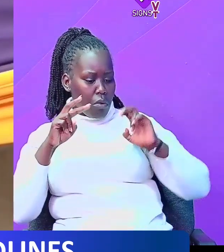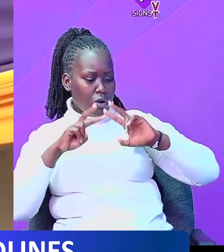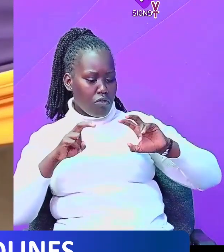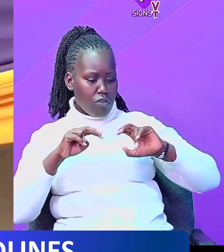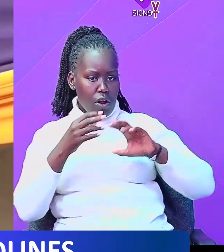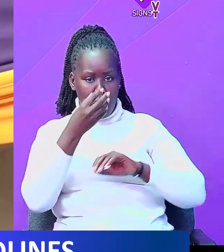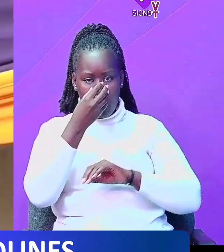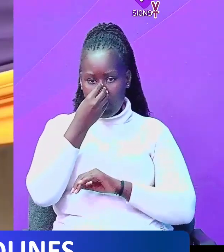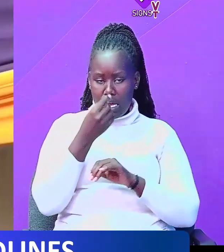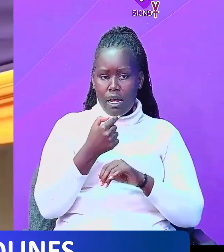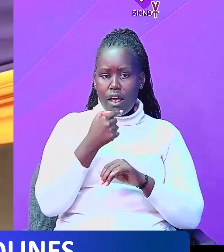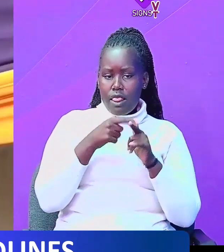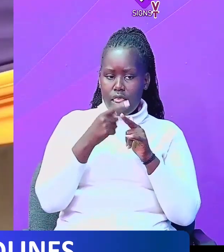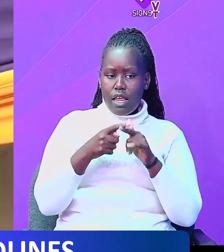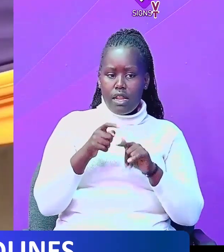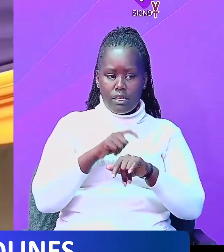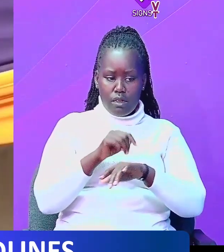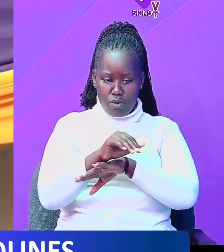mkiitwa msisahau kuniita.